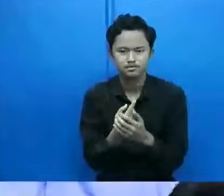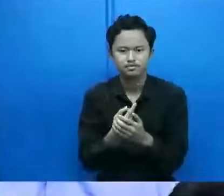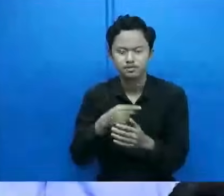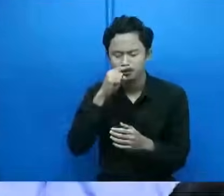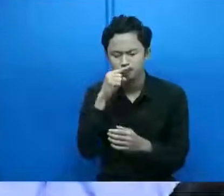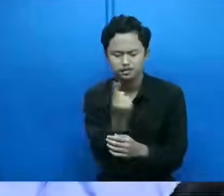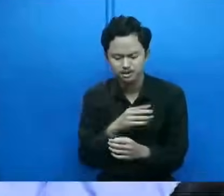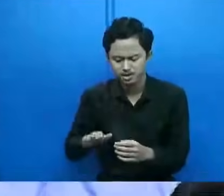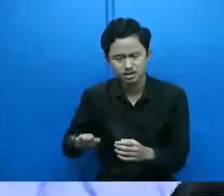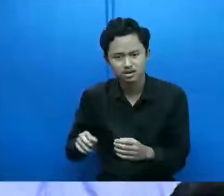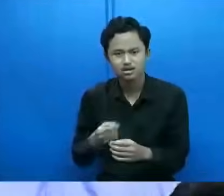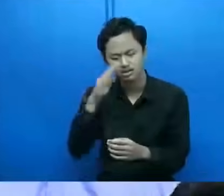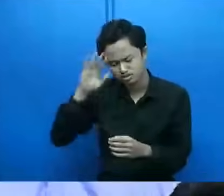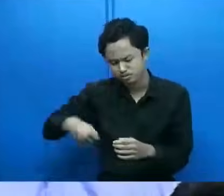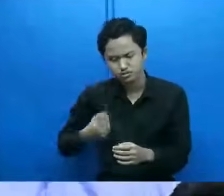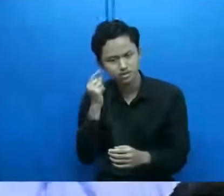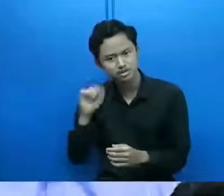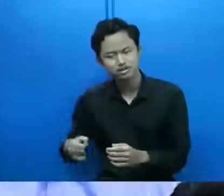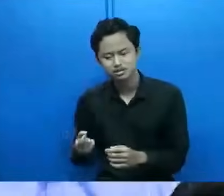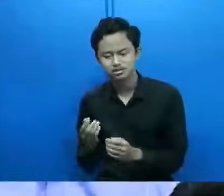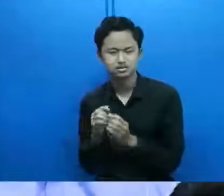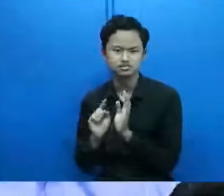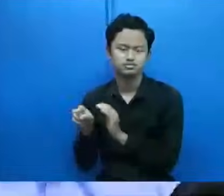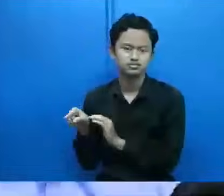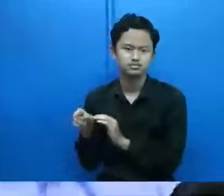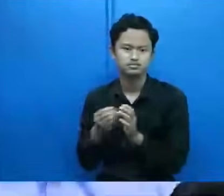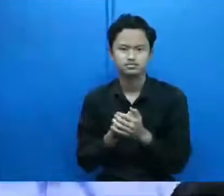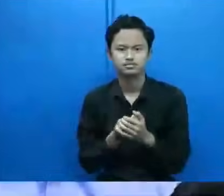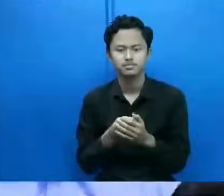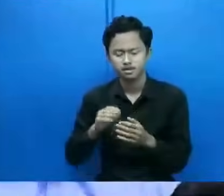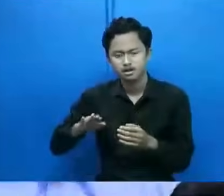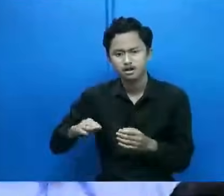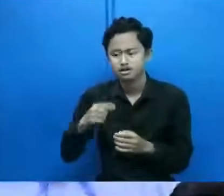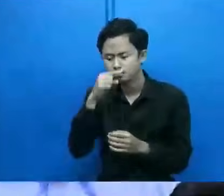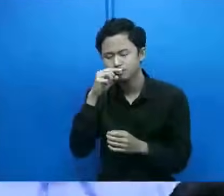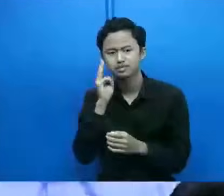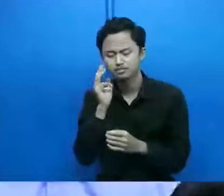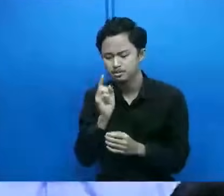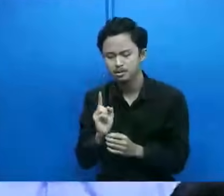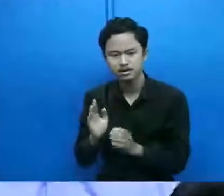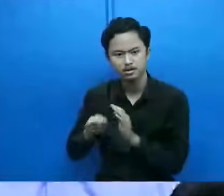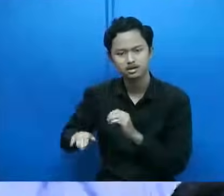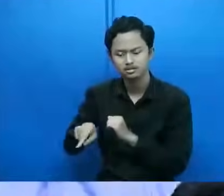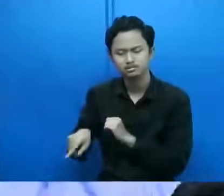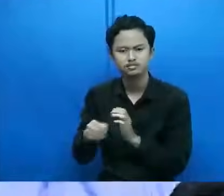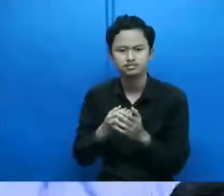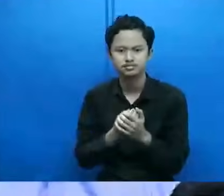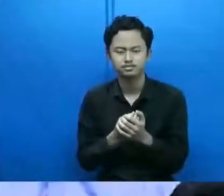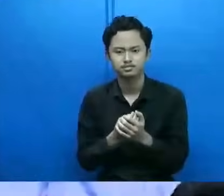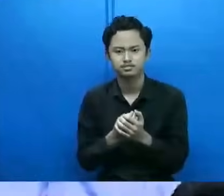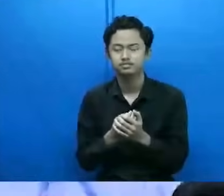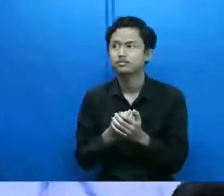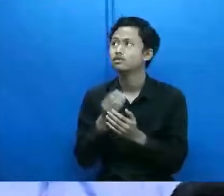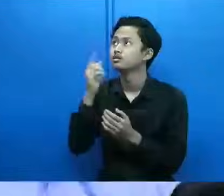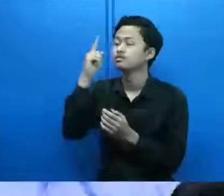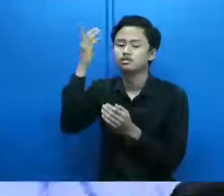bagi anak-anaknya, suami bagi istri-istri, ya Allah, anak bagi kedua orang tuanya. Kiai Haji Muhammad Arif bin Ilham, anugerahkan kepada